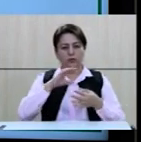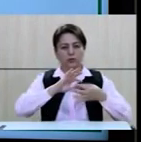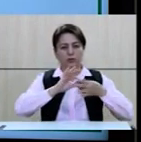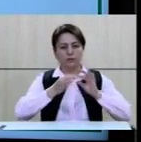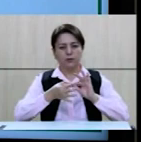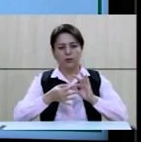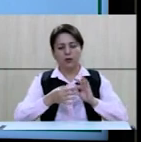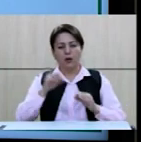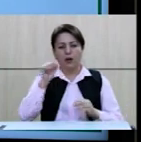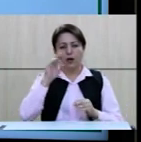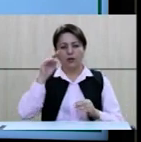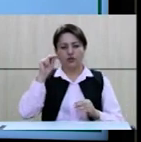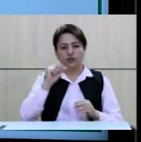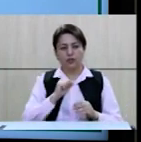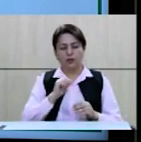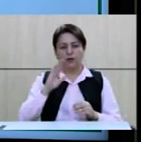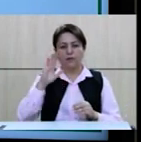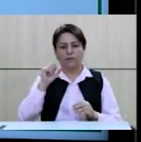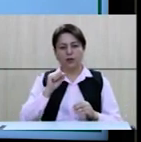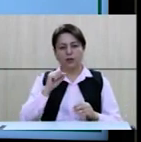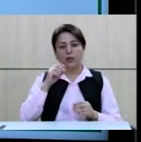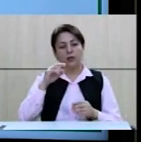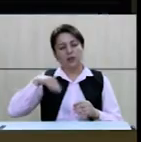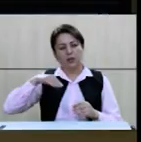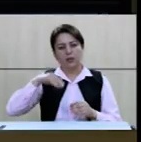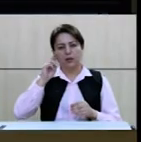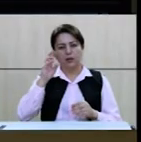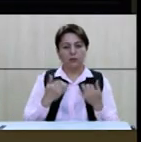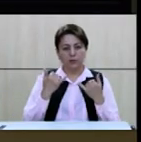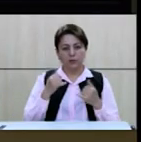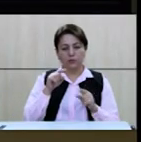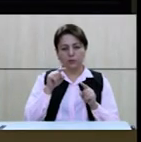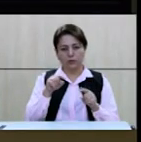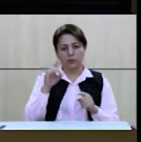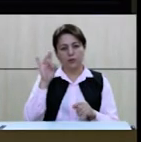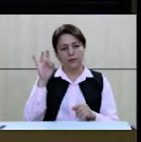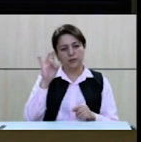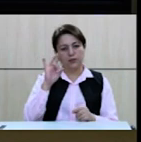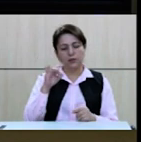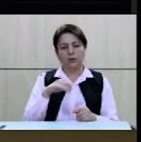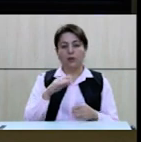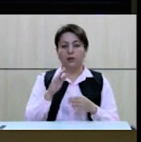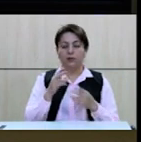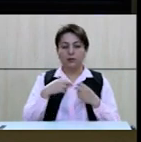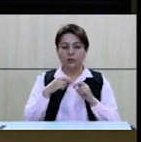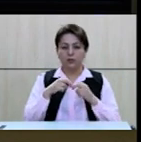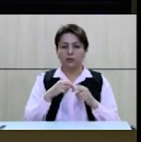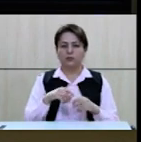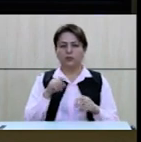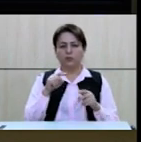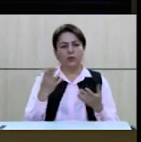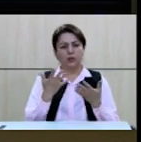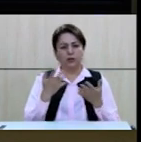gapimizda ancha va keyin so'zlari. Endi ushbu ravishlarni tahlil qilaylikchi. U